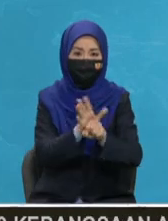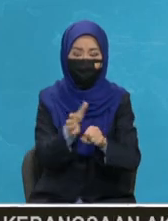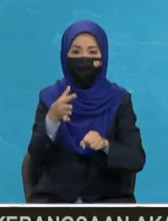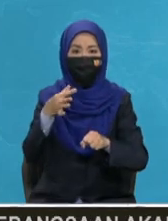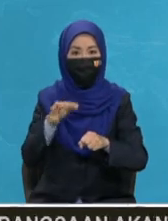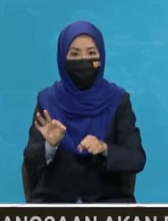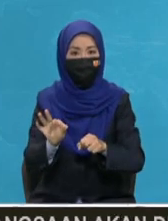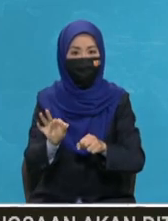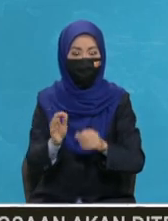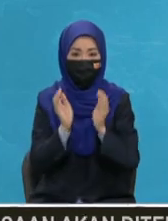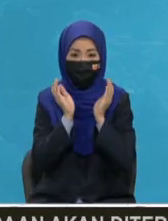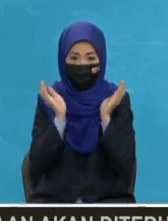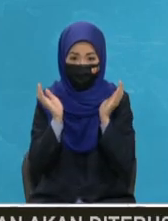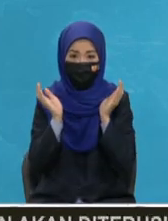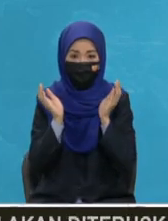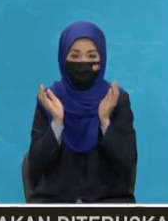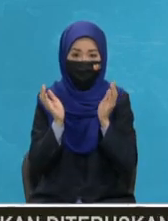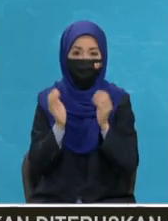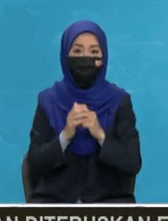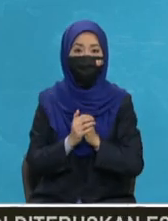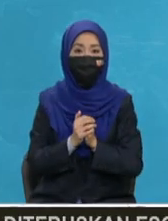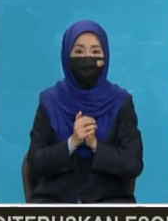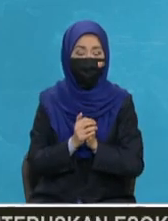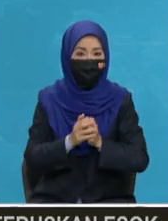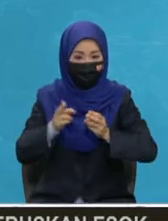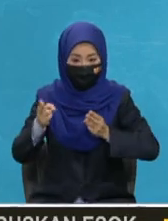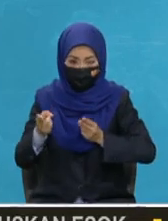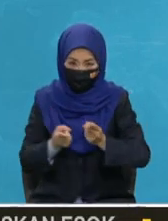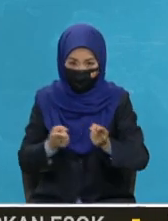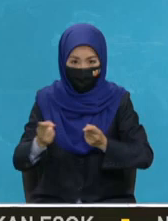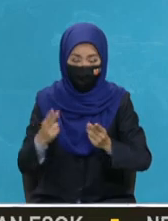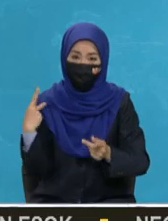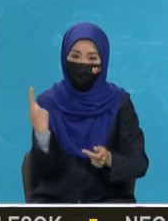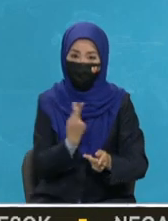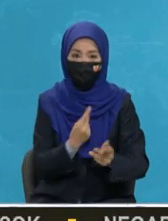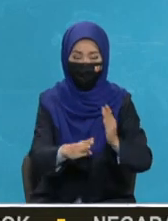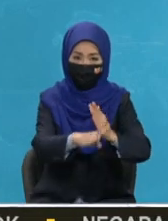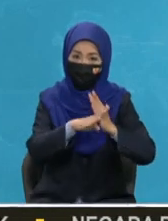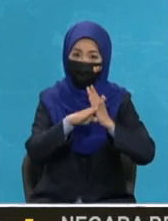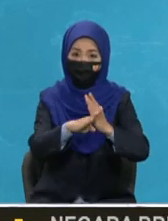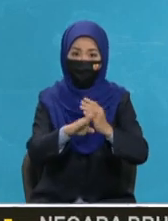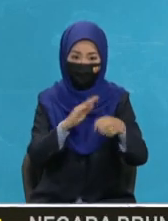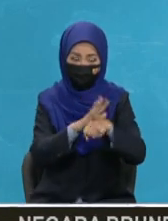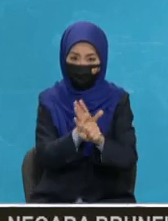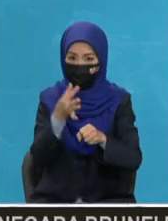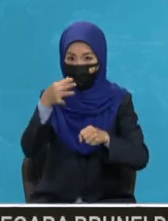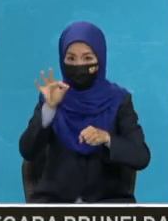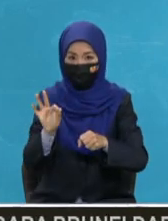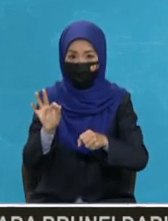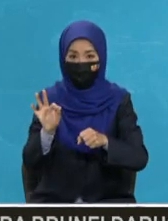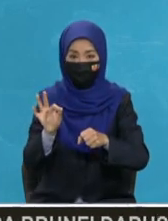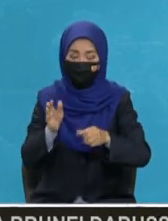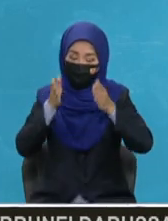kita engkau Bisma buzz di negara ini oleh yang demikian semoga usaha kita ini semua dalam membantumu Abah kopisma buzz ini